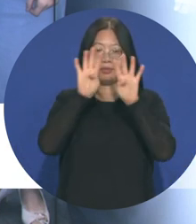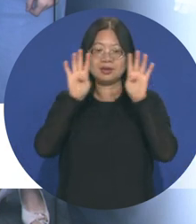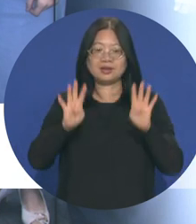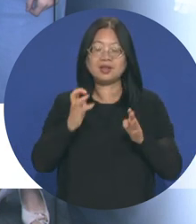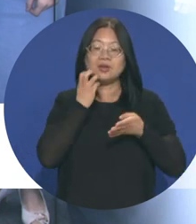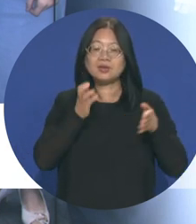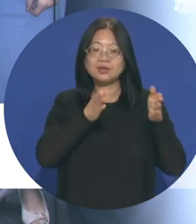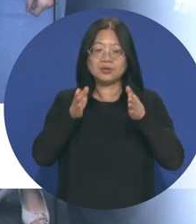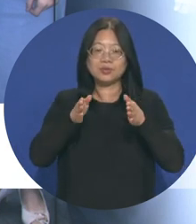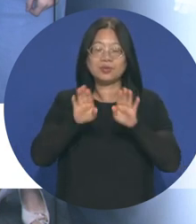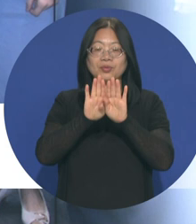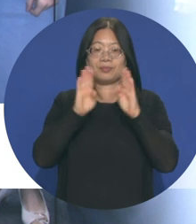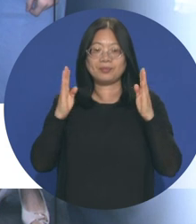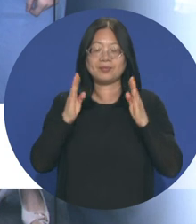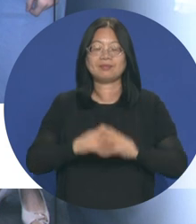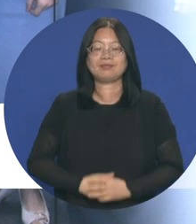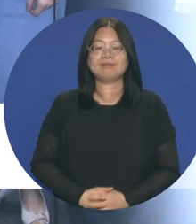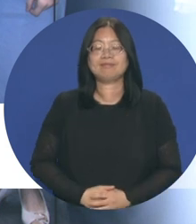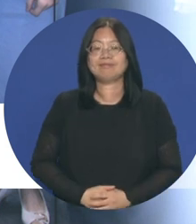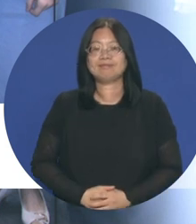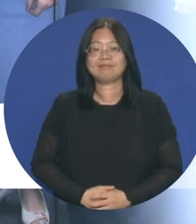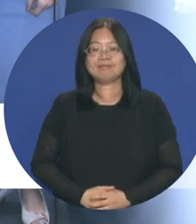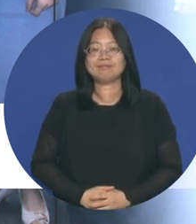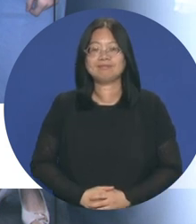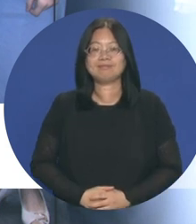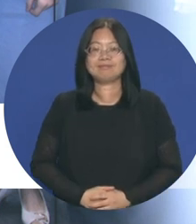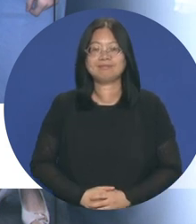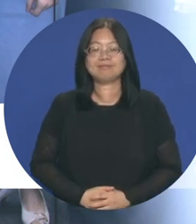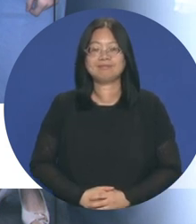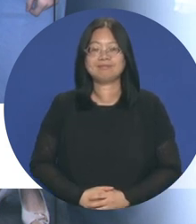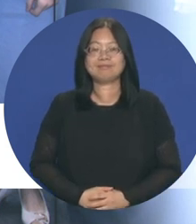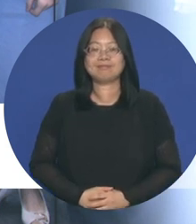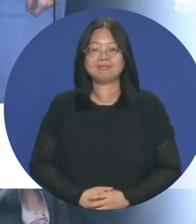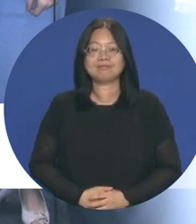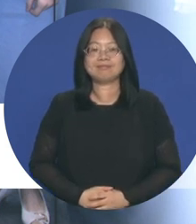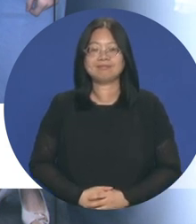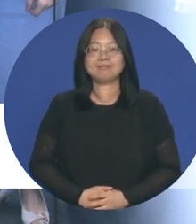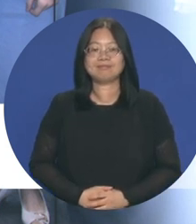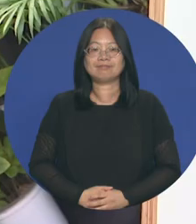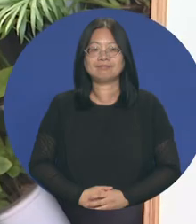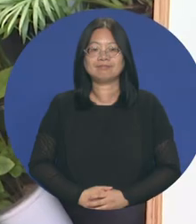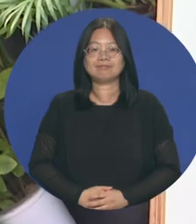박람회가 경기도에서 열렸습니다. 박람회 현장을 최창순 기자가 담아왔습니다.